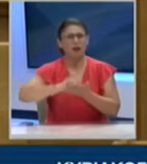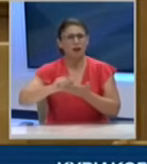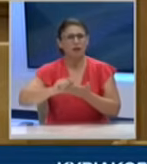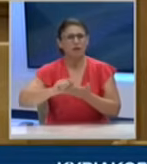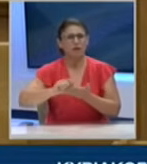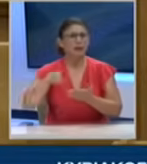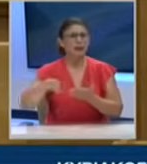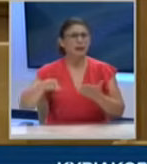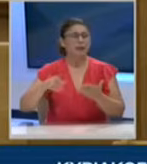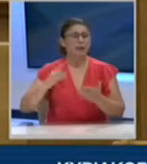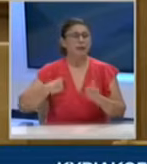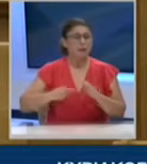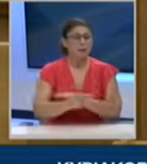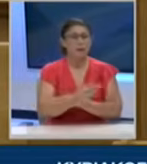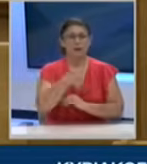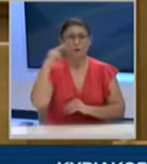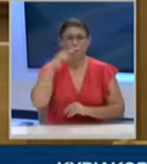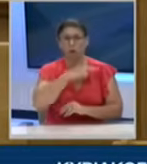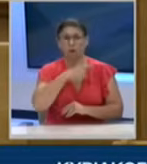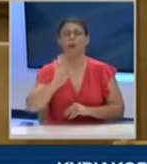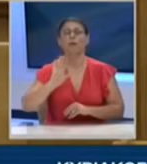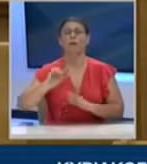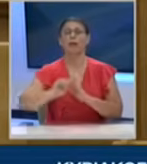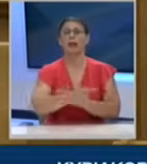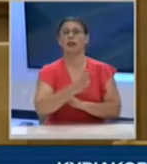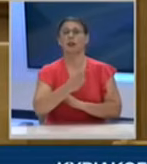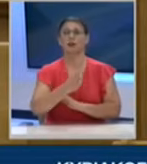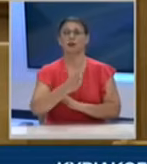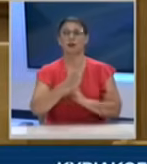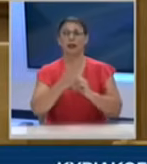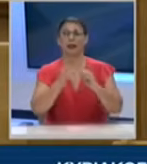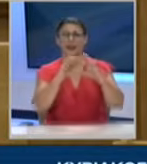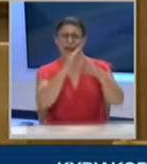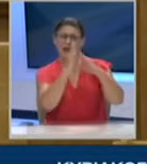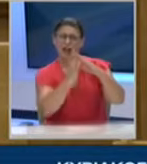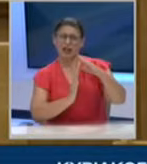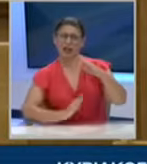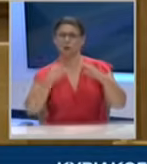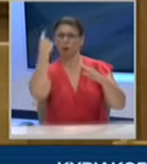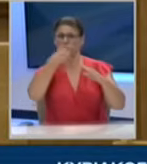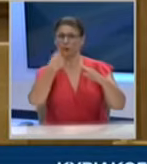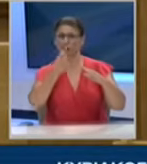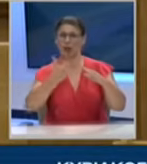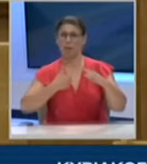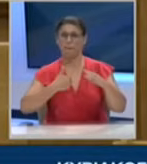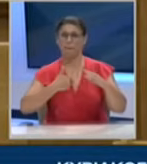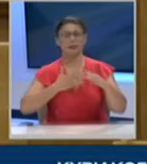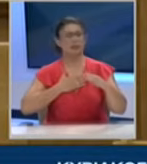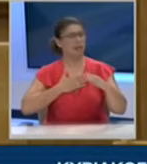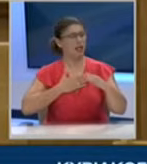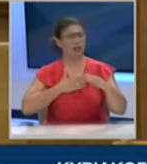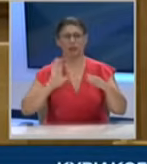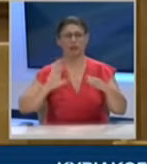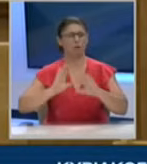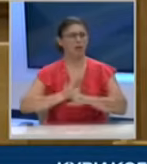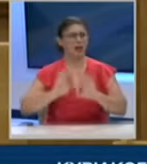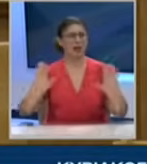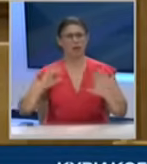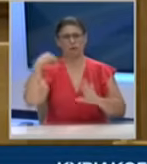Γιατί δεν πρέπει να πειράξουμε τον Πρωθυπουργό, δεν πρέπει να ενοχλήσουμε και να ραγίσουμε την εικόνα, το προφίλ του. Εμείς δεν θέλουμε κανένα Πρωθυπουργό να